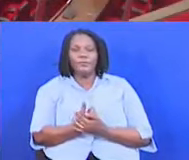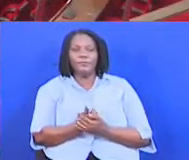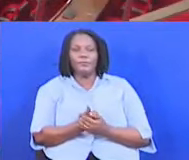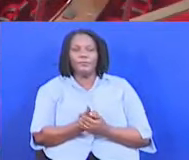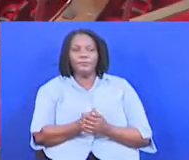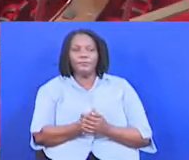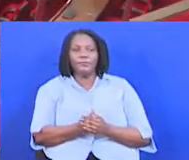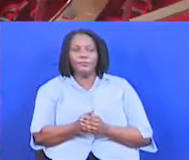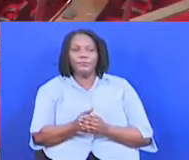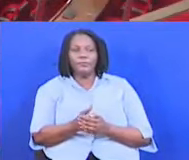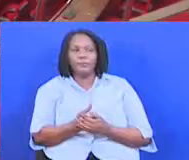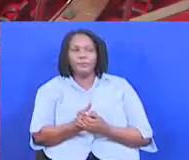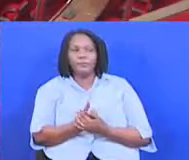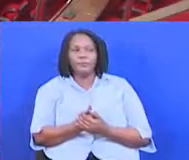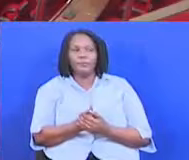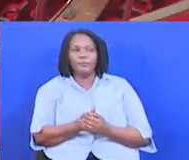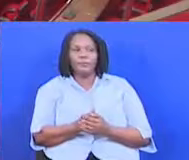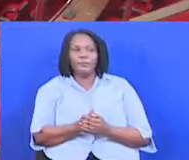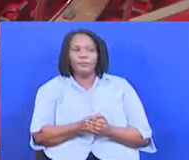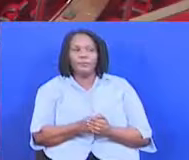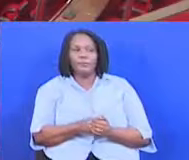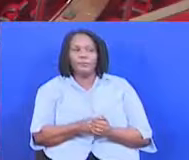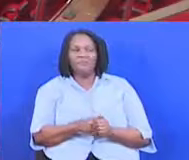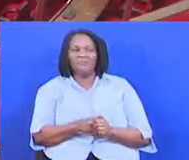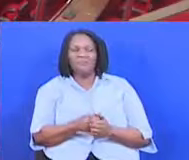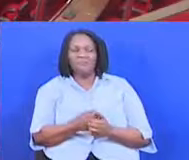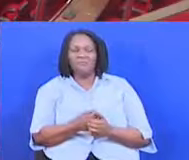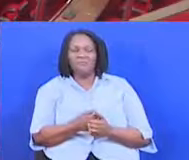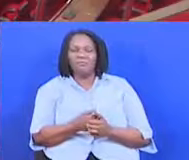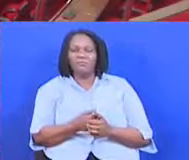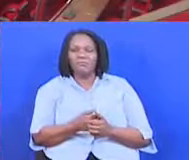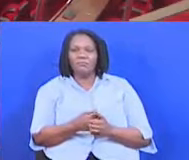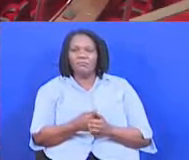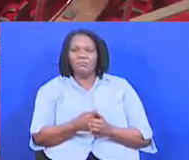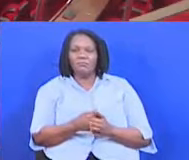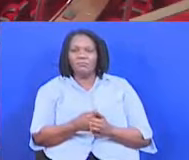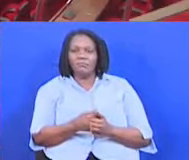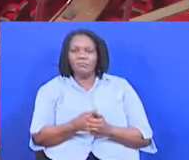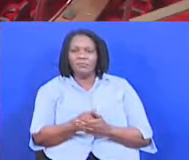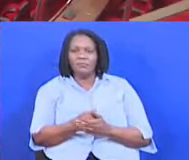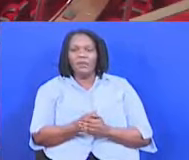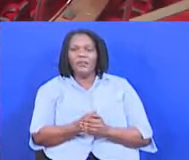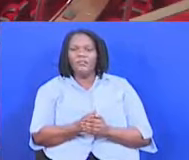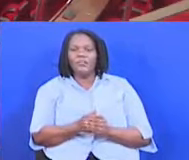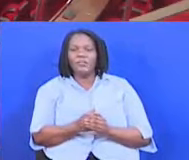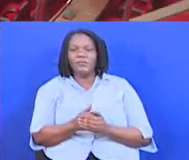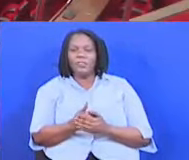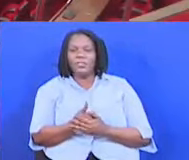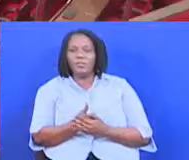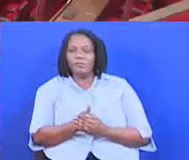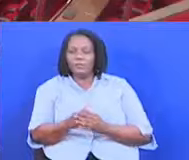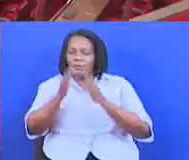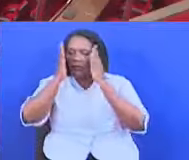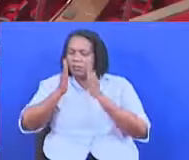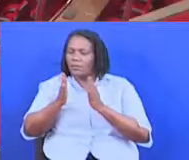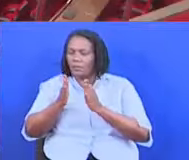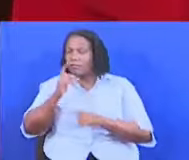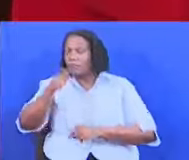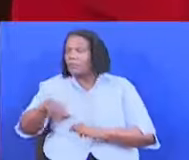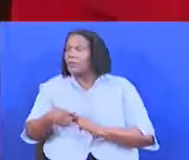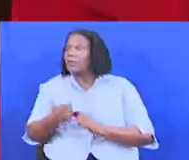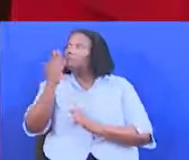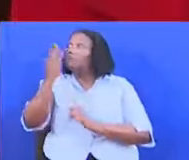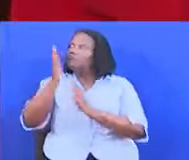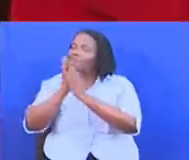waziri mkuu. Nianze kwa kumshukuru Mwenyezi Mungu kwa fursa ambayo amenijalia leo kupata fursa ya kuchangia. Naomba nimpongeze